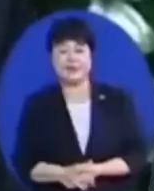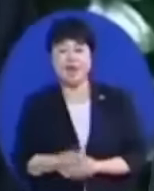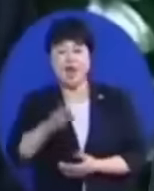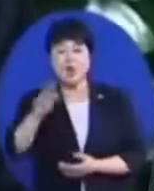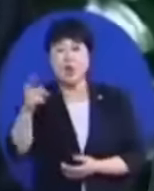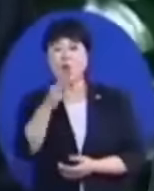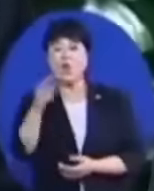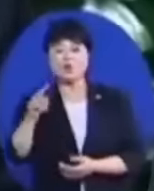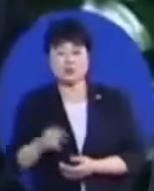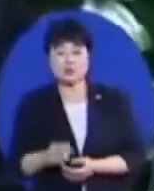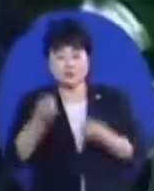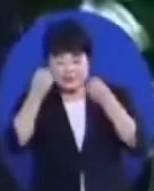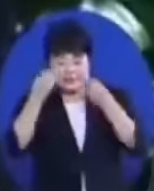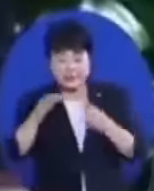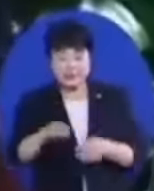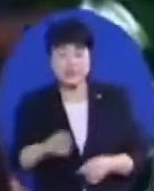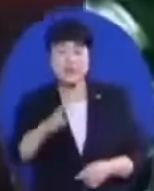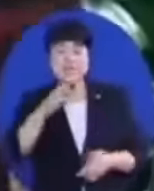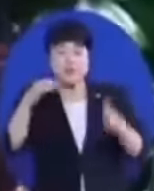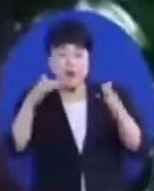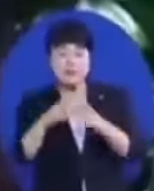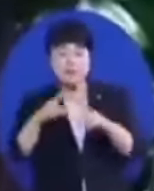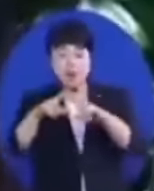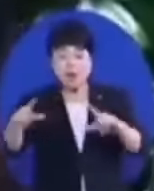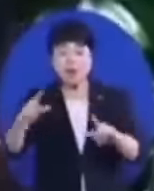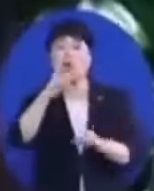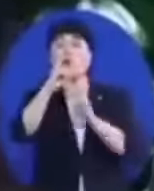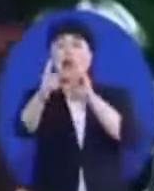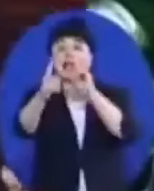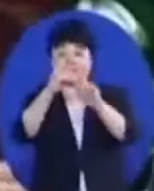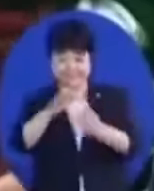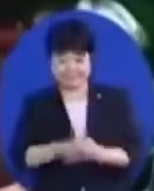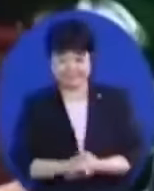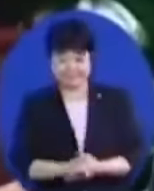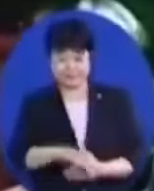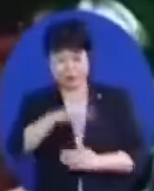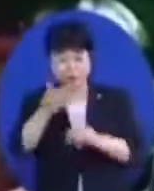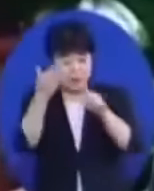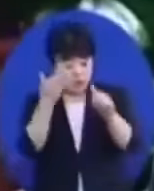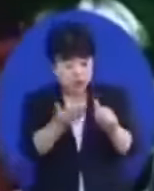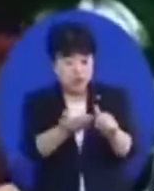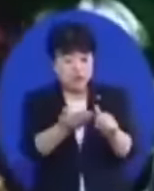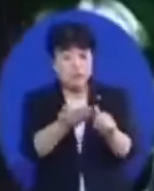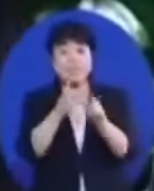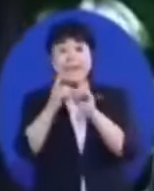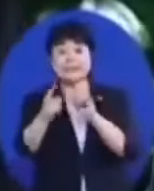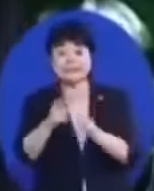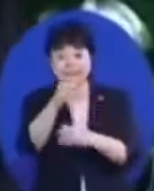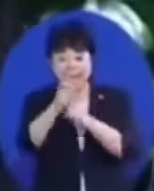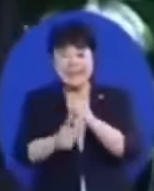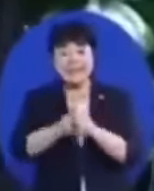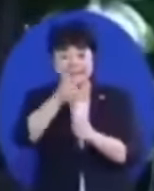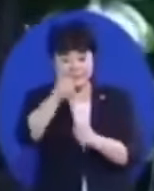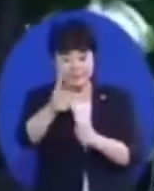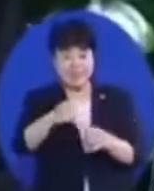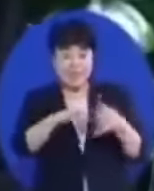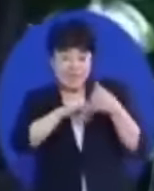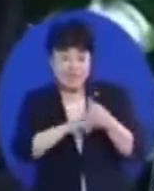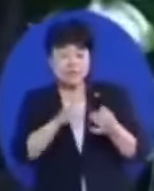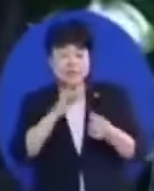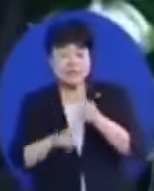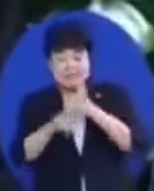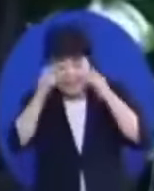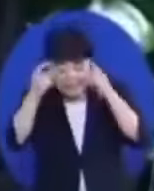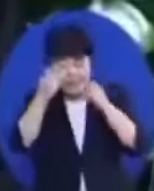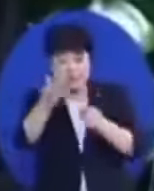로고스라는 성경은 창세기부터 계시록까지 일반적인 말씀입니다. 우리 모두에게 주어진 말씀으로서 하나님의 약속과 진리를